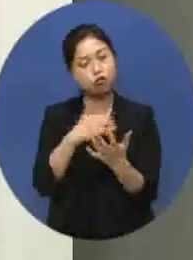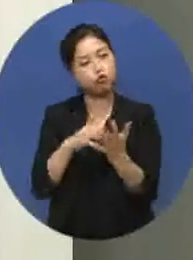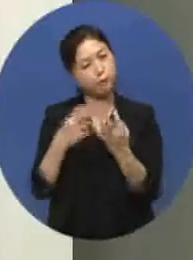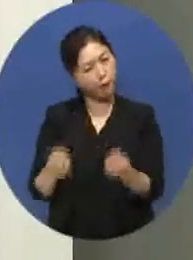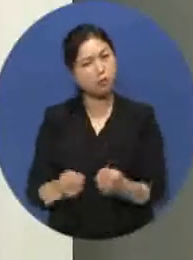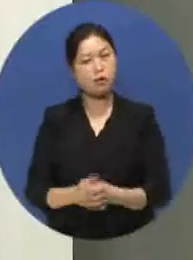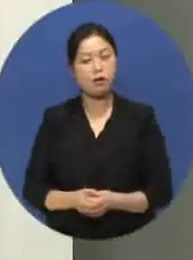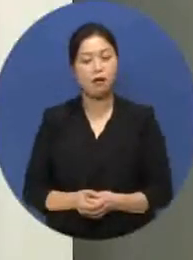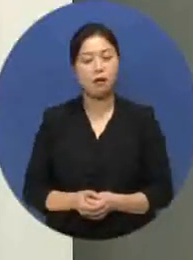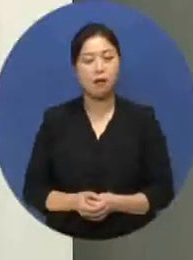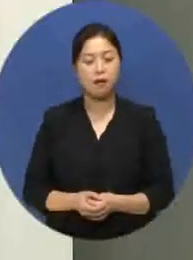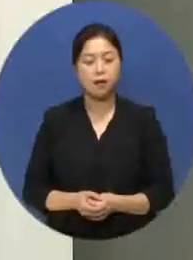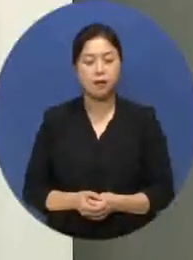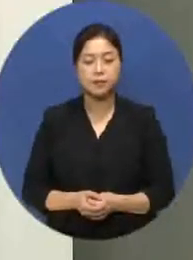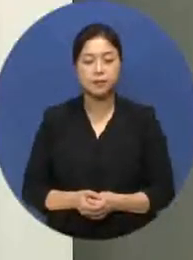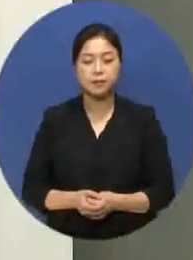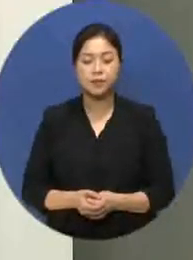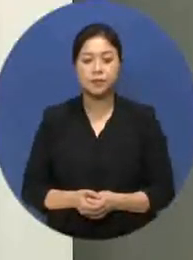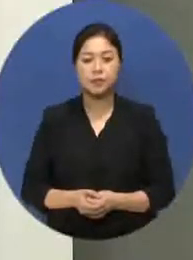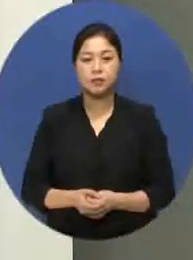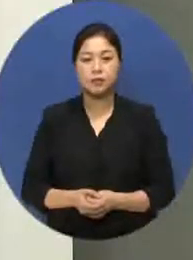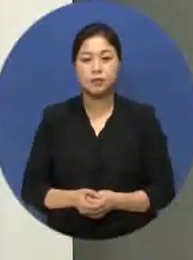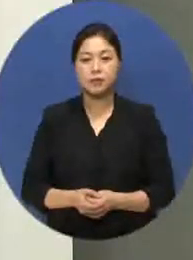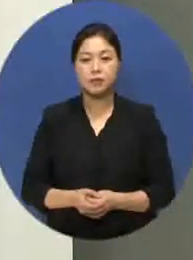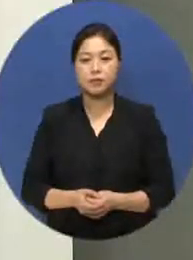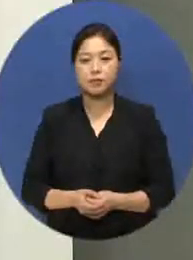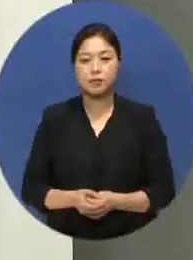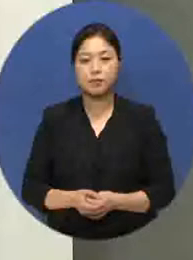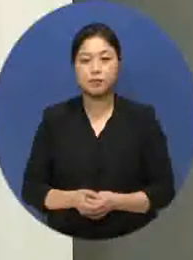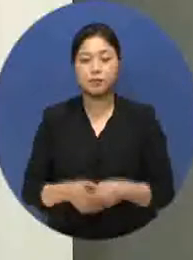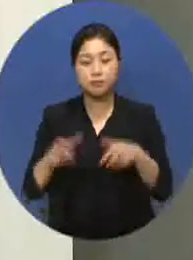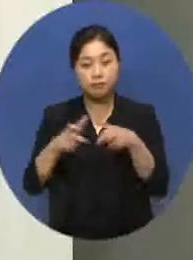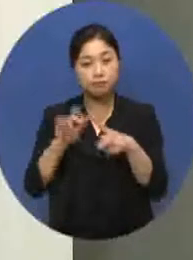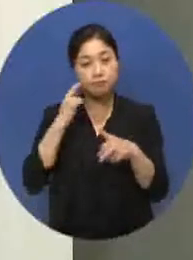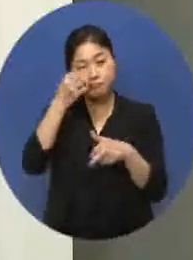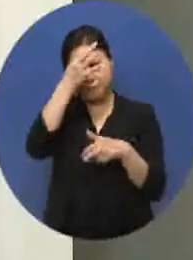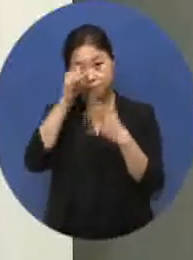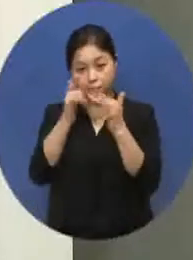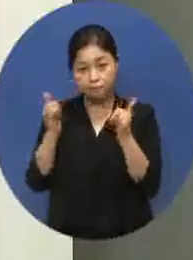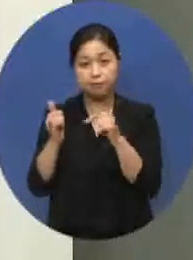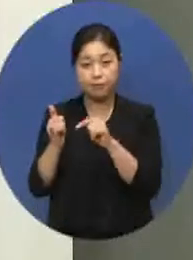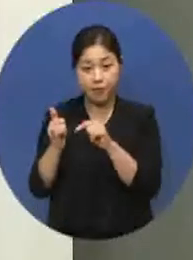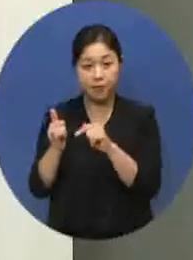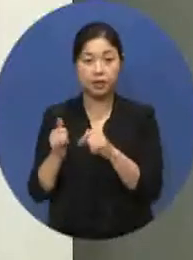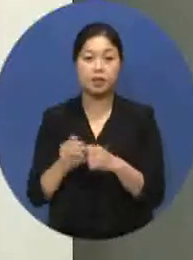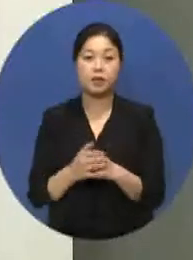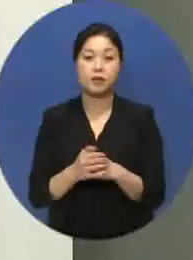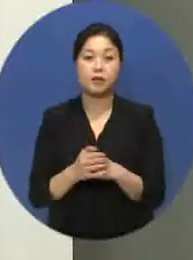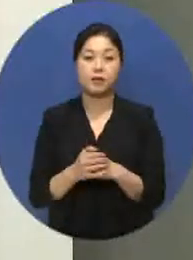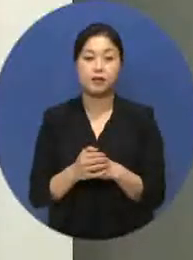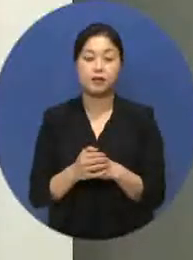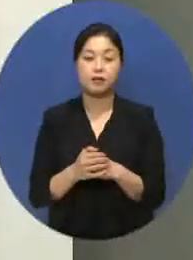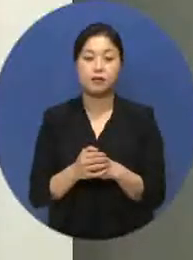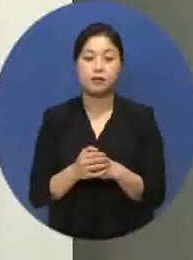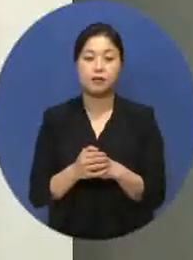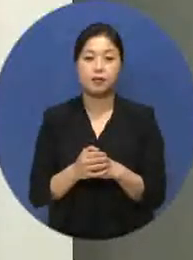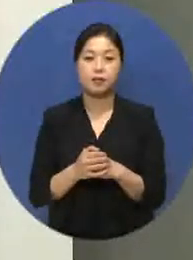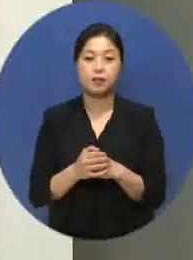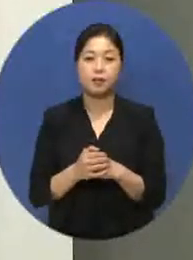예. 장애인 예술인들이 예. 과연 어떤 분야에서